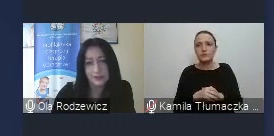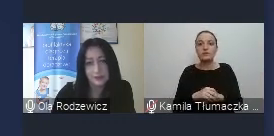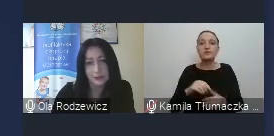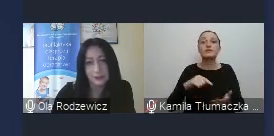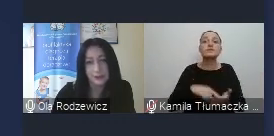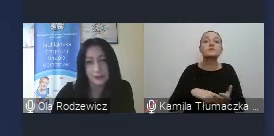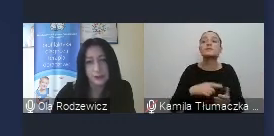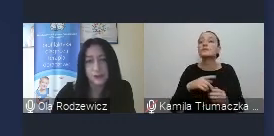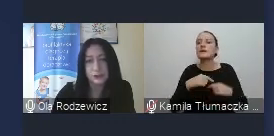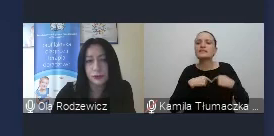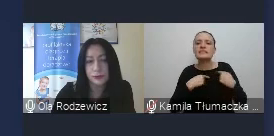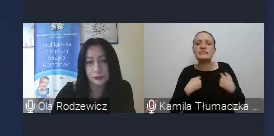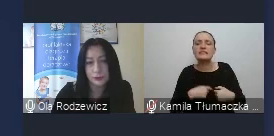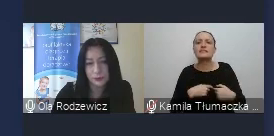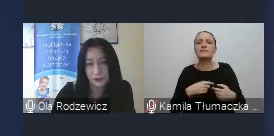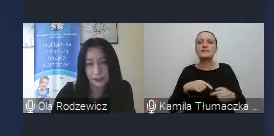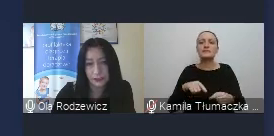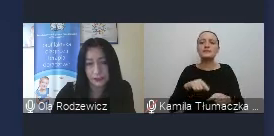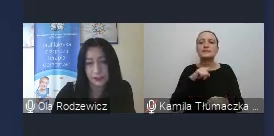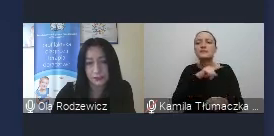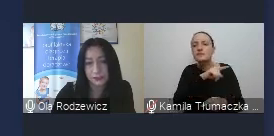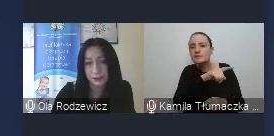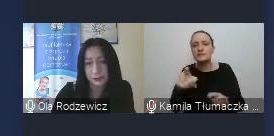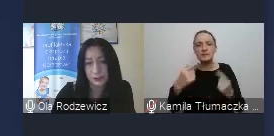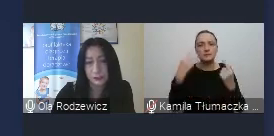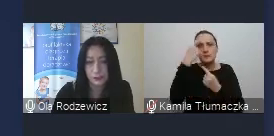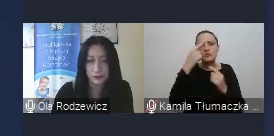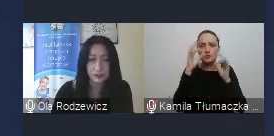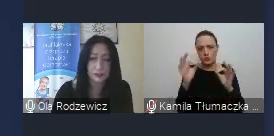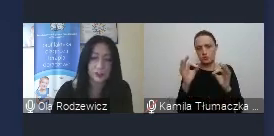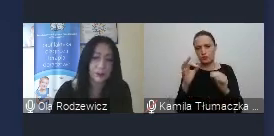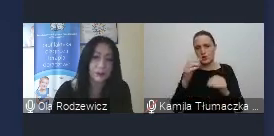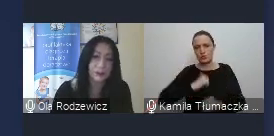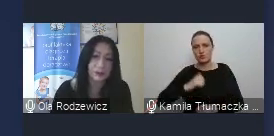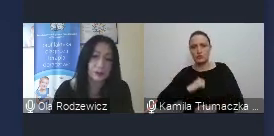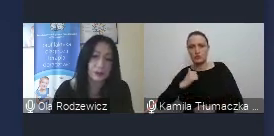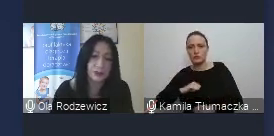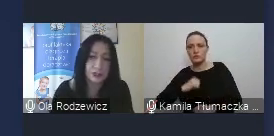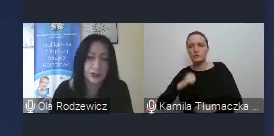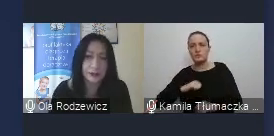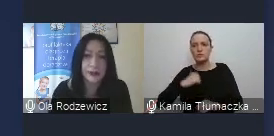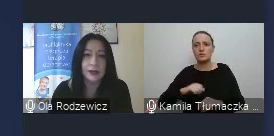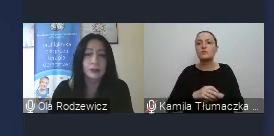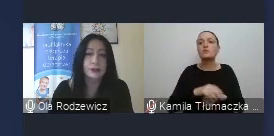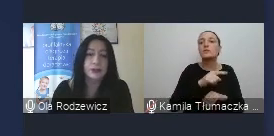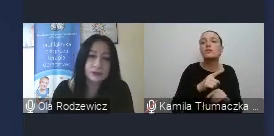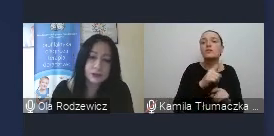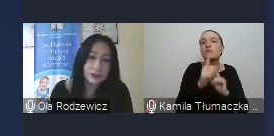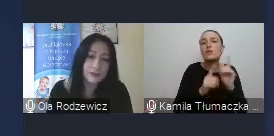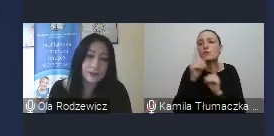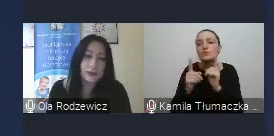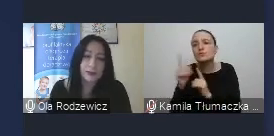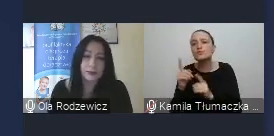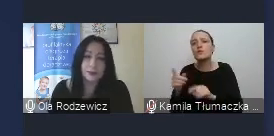całego serca to tego, żebyście dobrze o sobie myśleli, bo jak wy będziecie o sobie dobrze myśleć jako terapeuci, jako nauczyciele, to